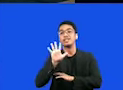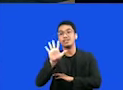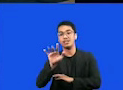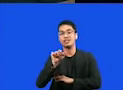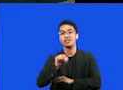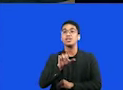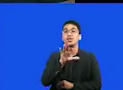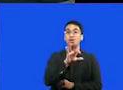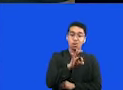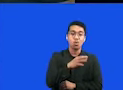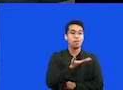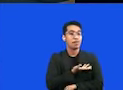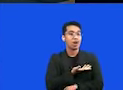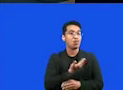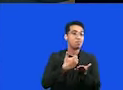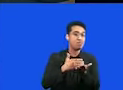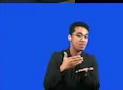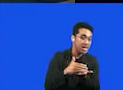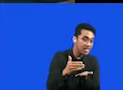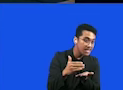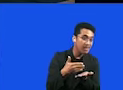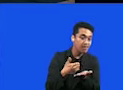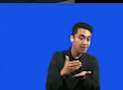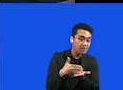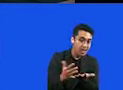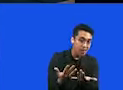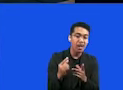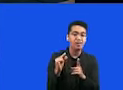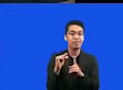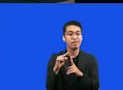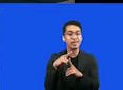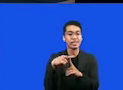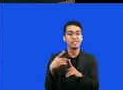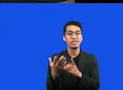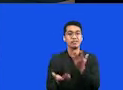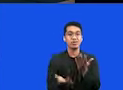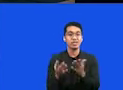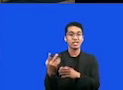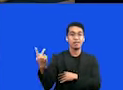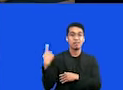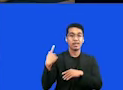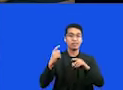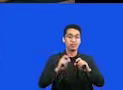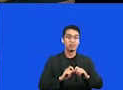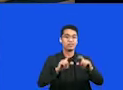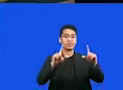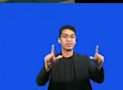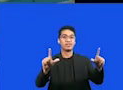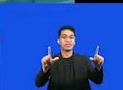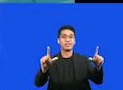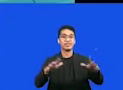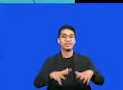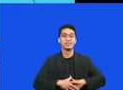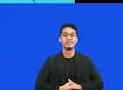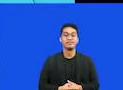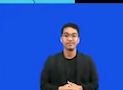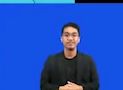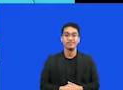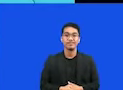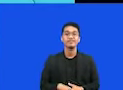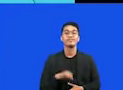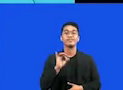juga atas PPT saya ya mungkin di-sharing aja di-share oke